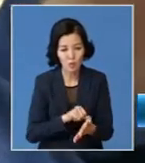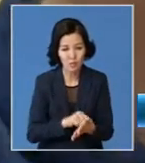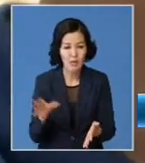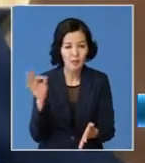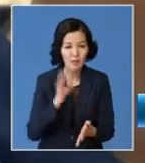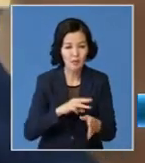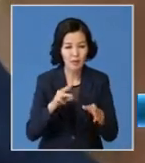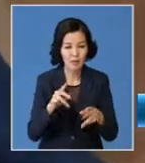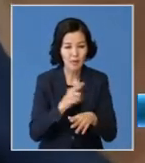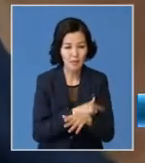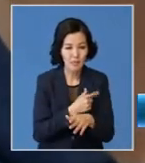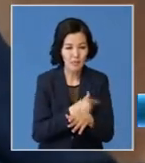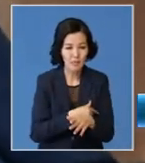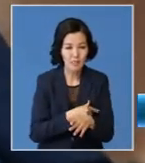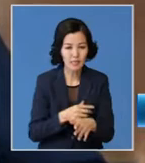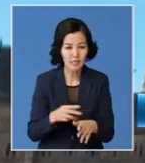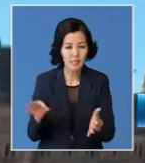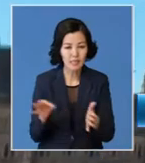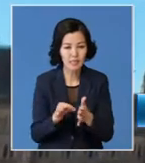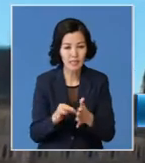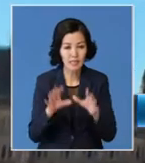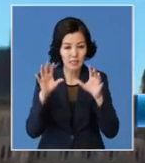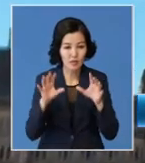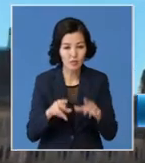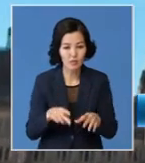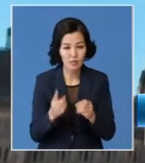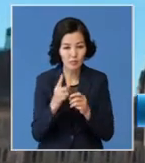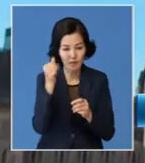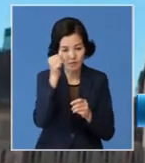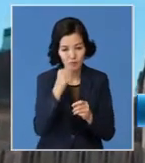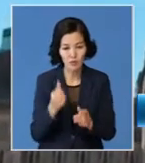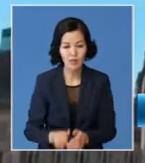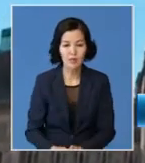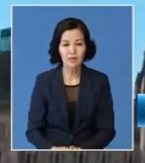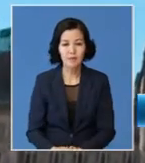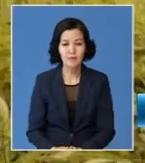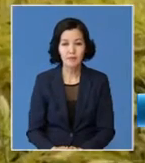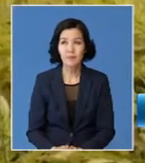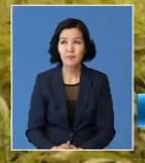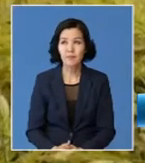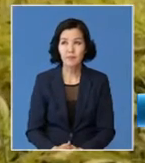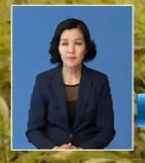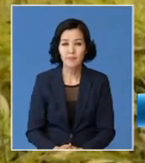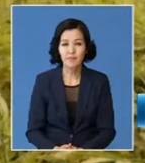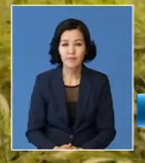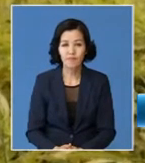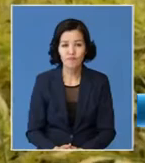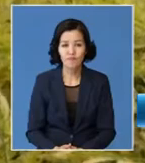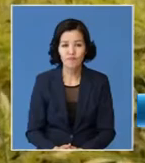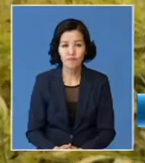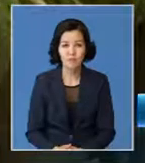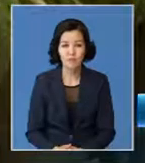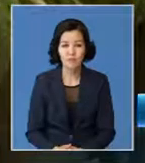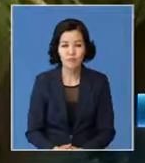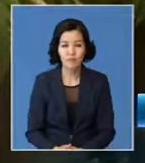применение в медицинских целях является законным с 2001 года. Обзор зарубежных новостей подготовила Пана Анитова